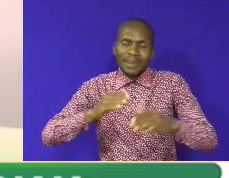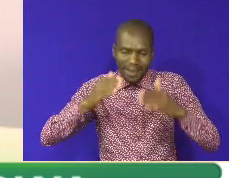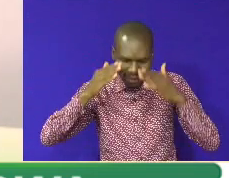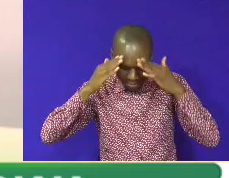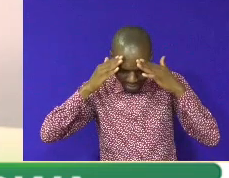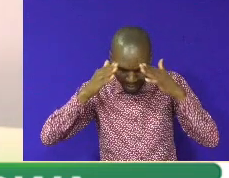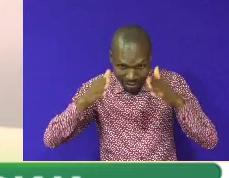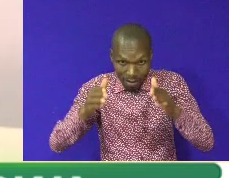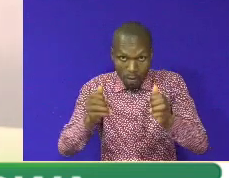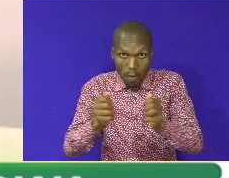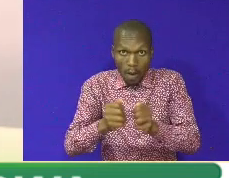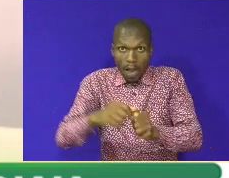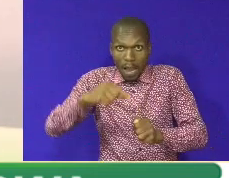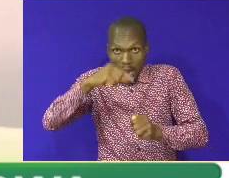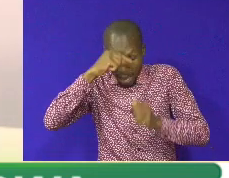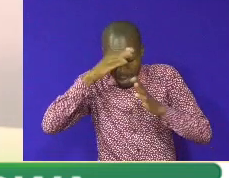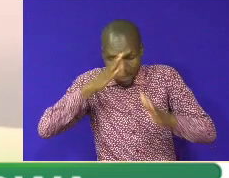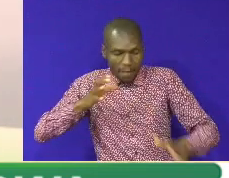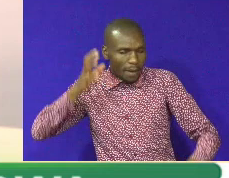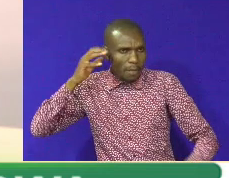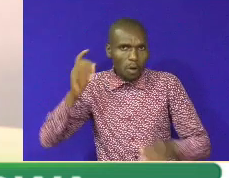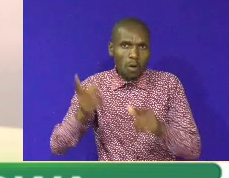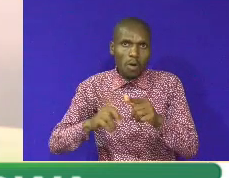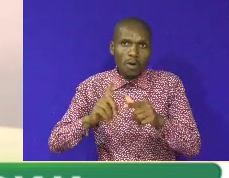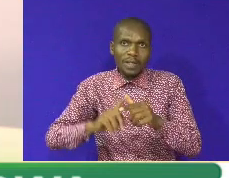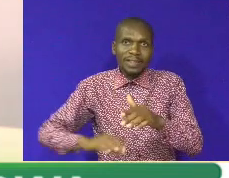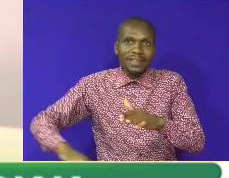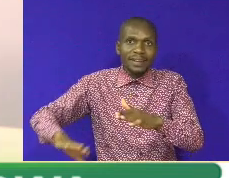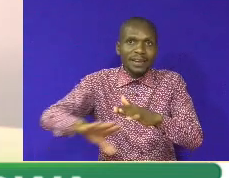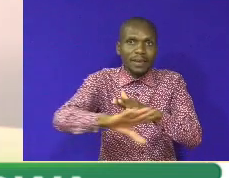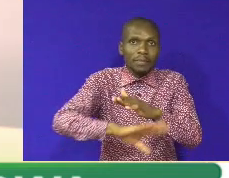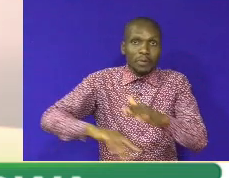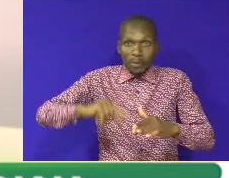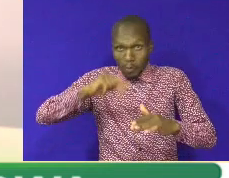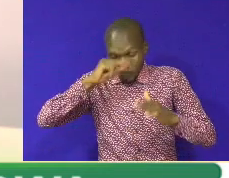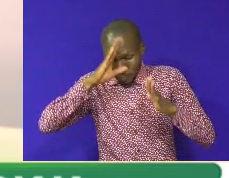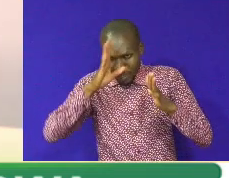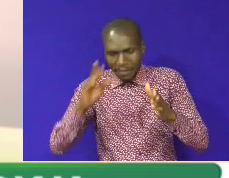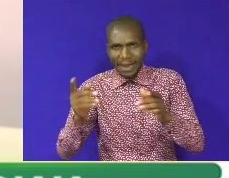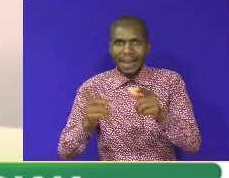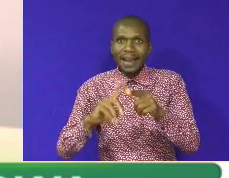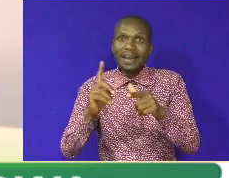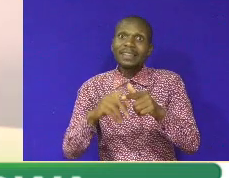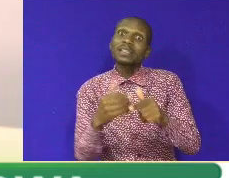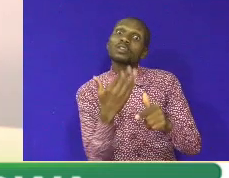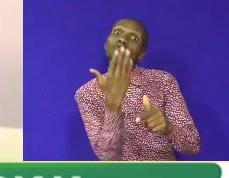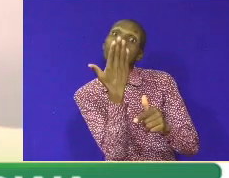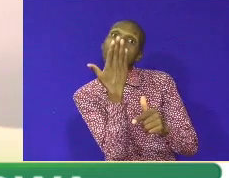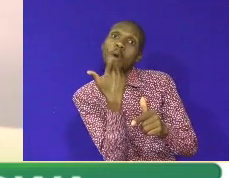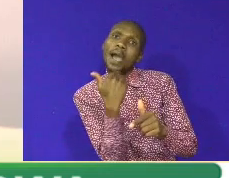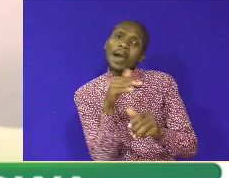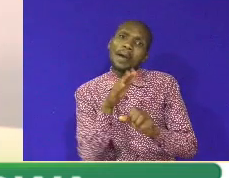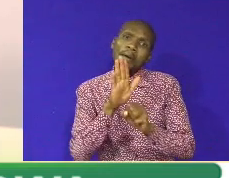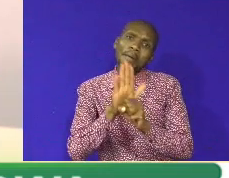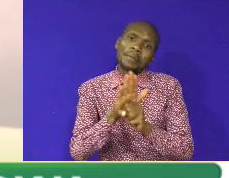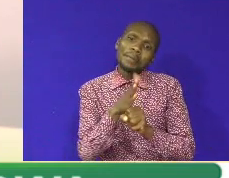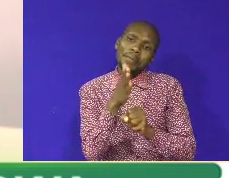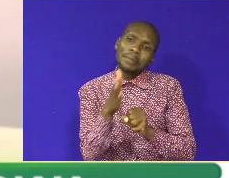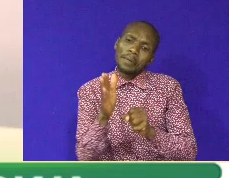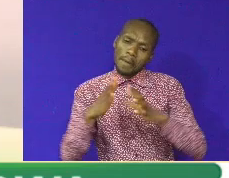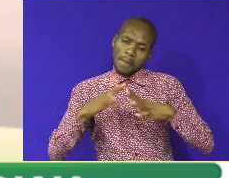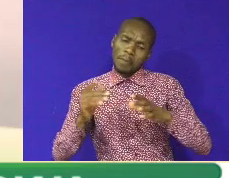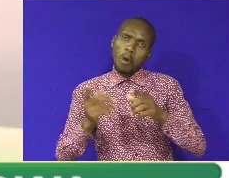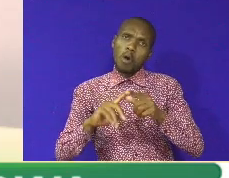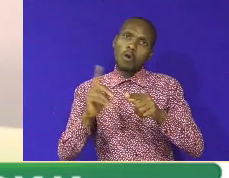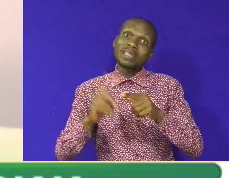Kisii Paul Simba Arati amo nomo konyo ye Robert Munda ase baga nidie aba menyi Chinseme cho kwenye